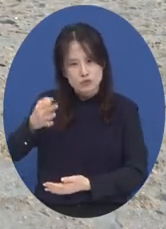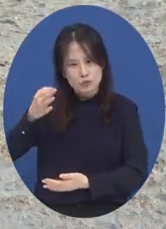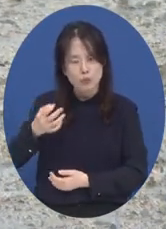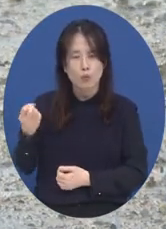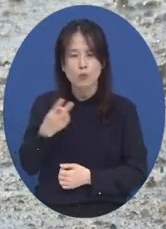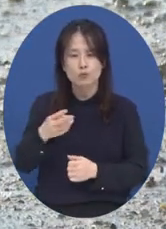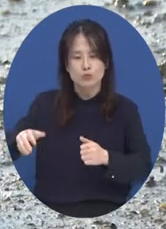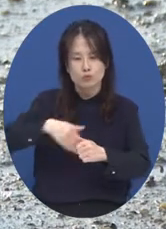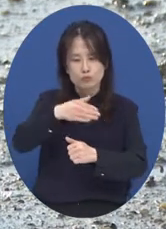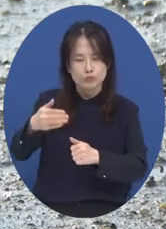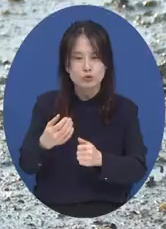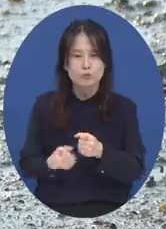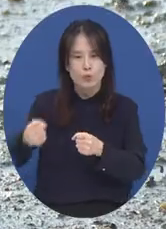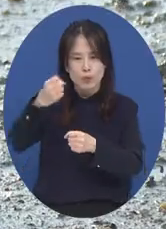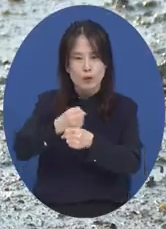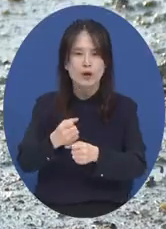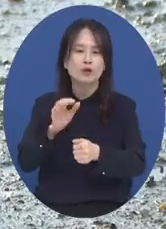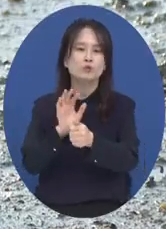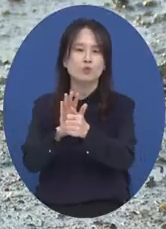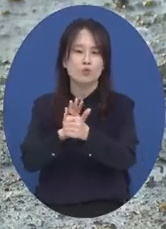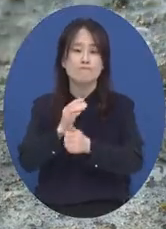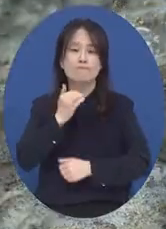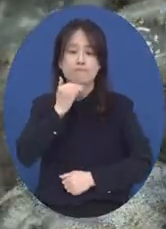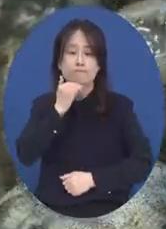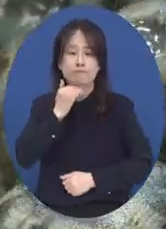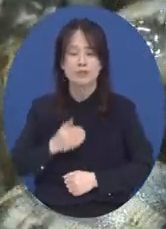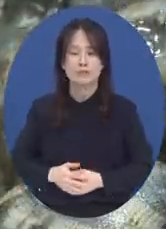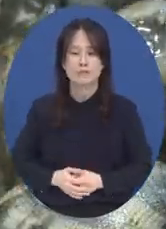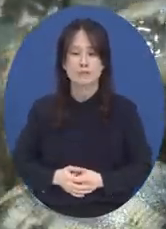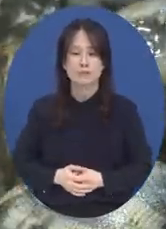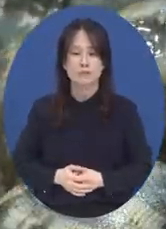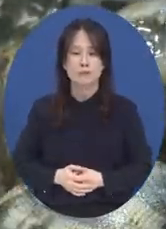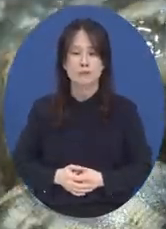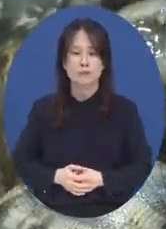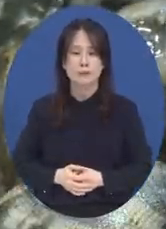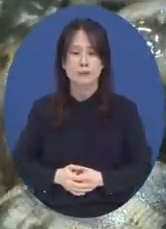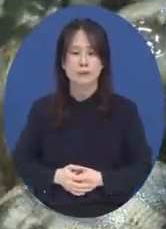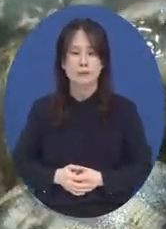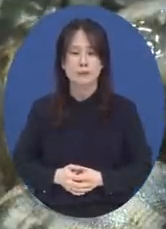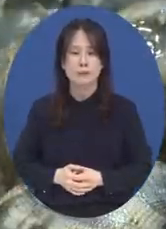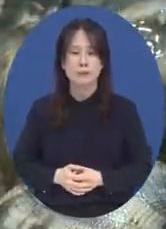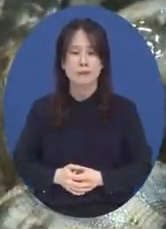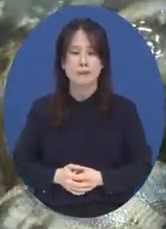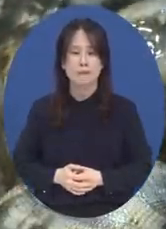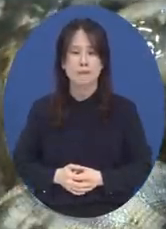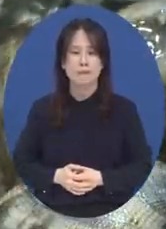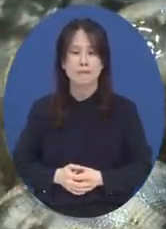갯벌 생태계 복원에도 도움이 될 전망입니다. 경기지TV 구영슬입니다.